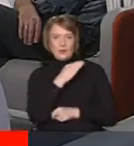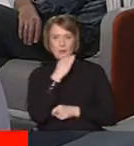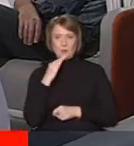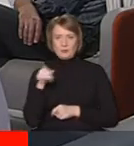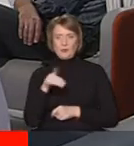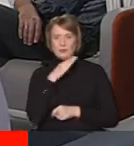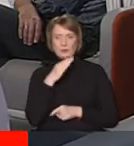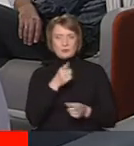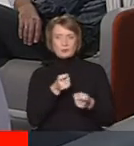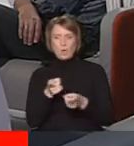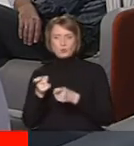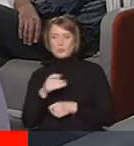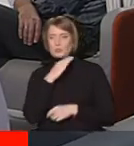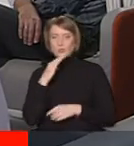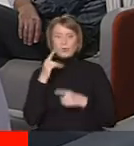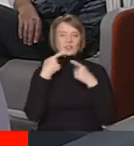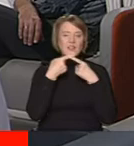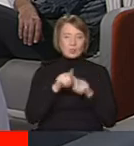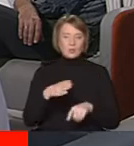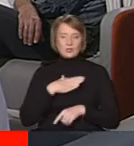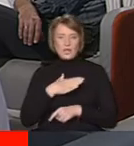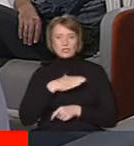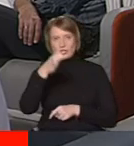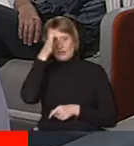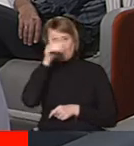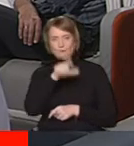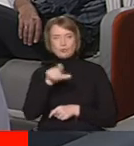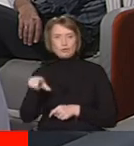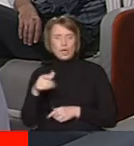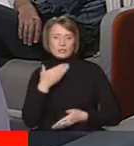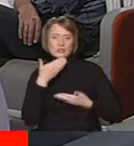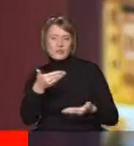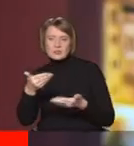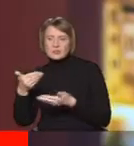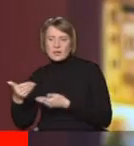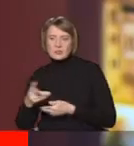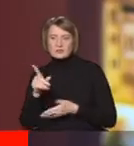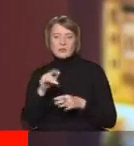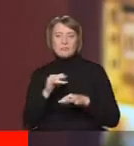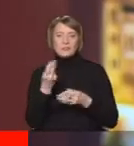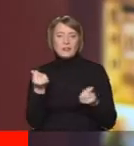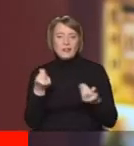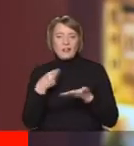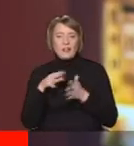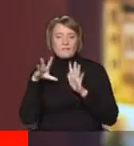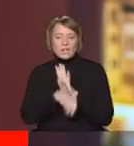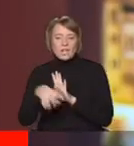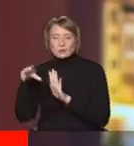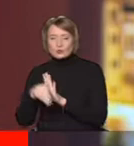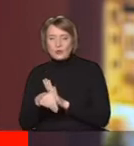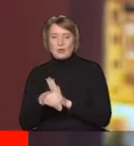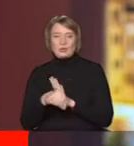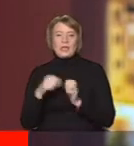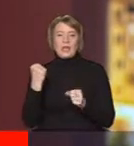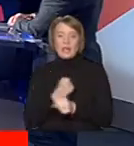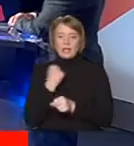залучати наші технології, наших вчених, звертатися до них, туди фінансувати. Це і робочі місця. Тобто